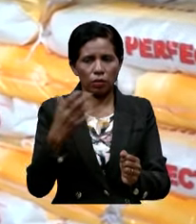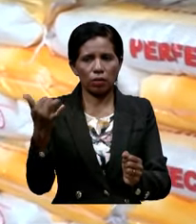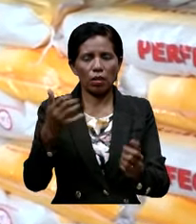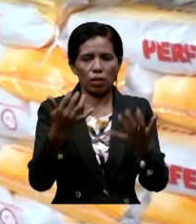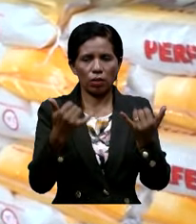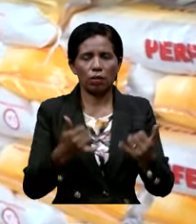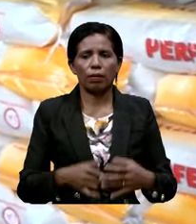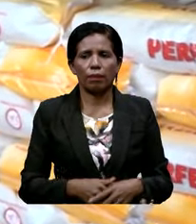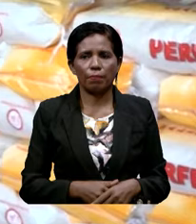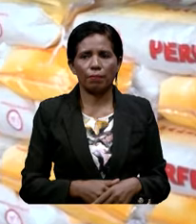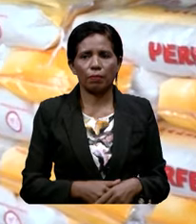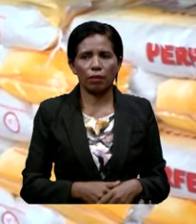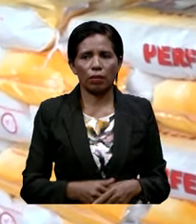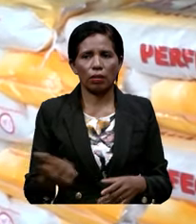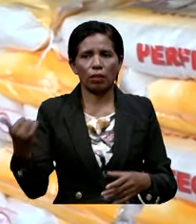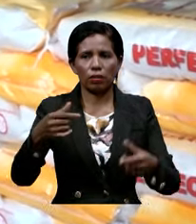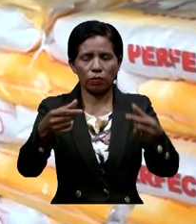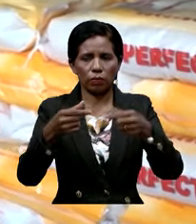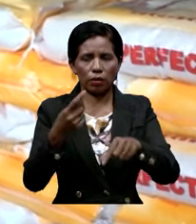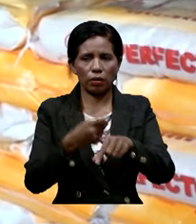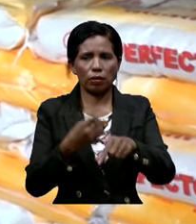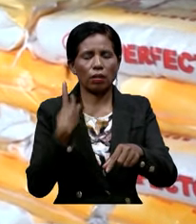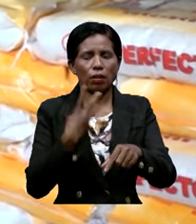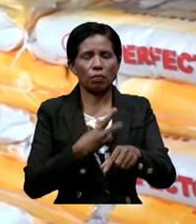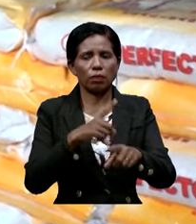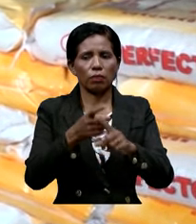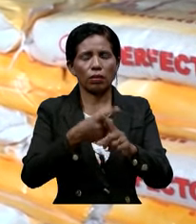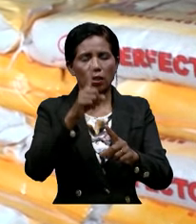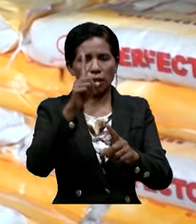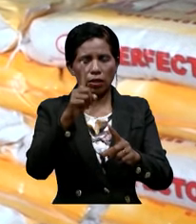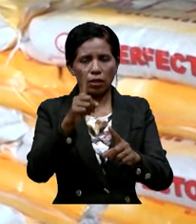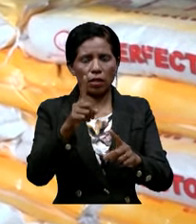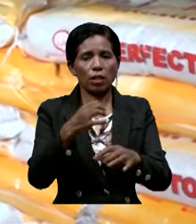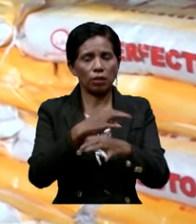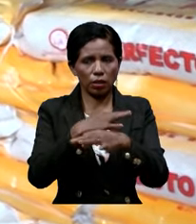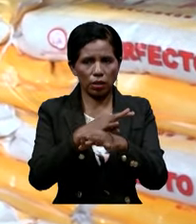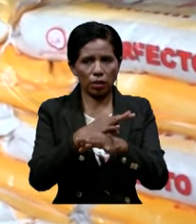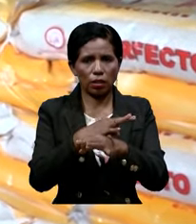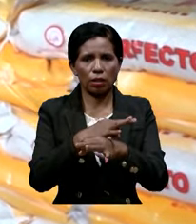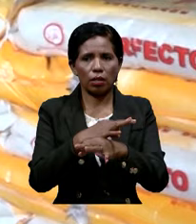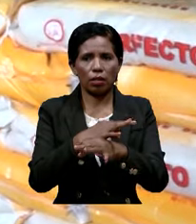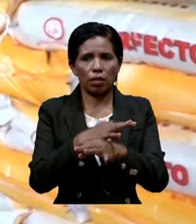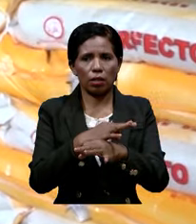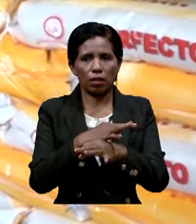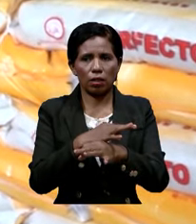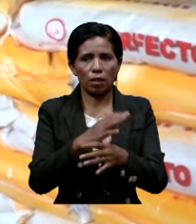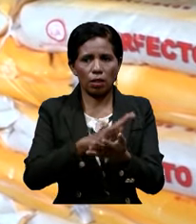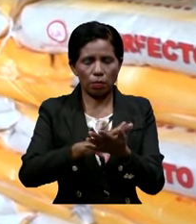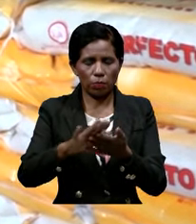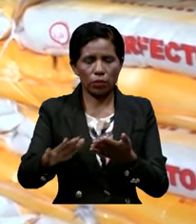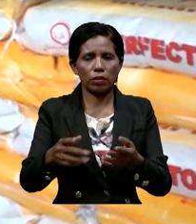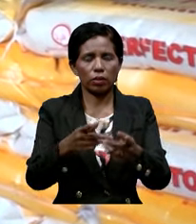be sira fo tempo Miami fulang ida to hadia be aminia be kebersihan be hia